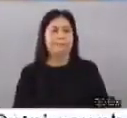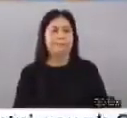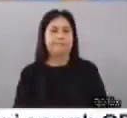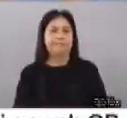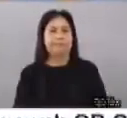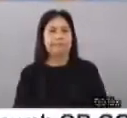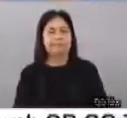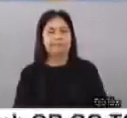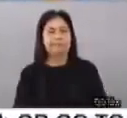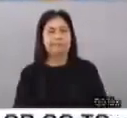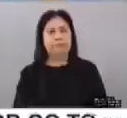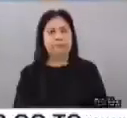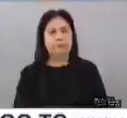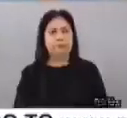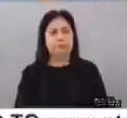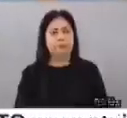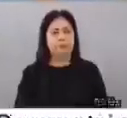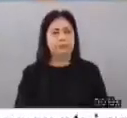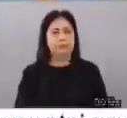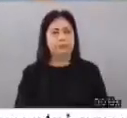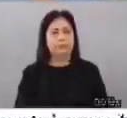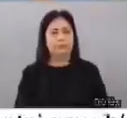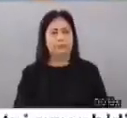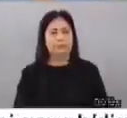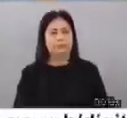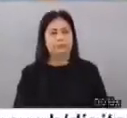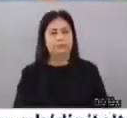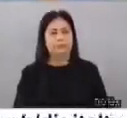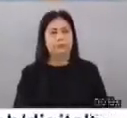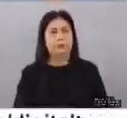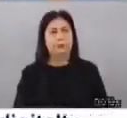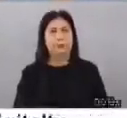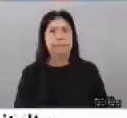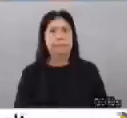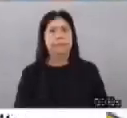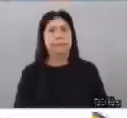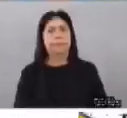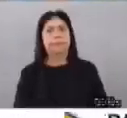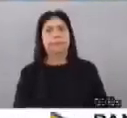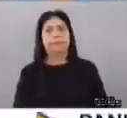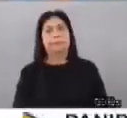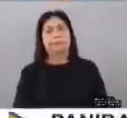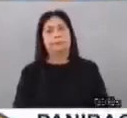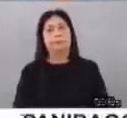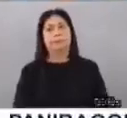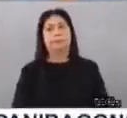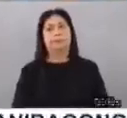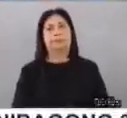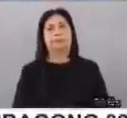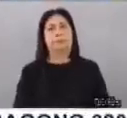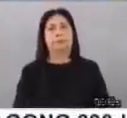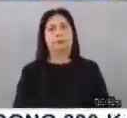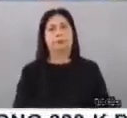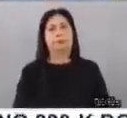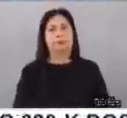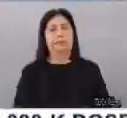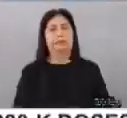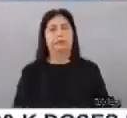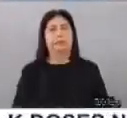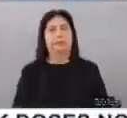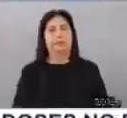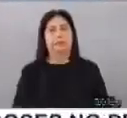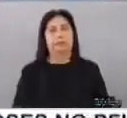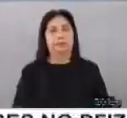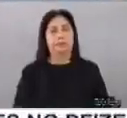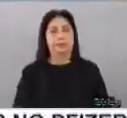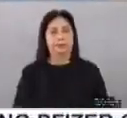Bulacan na bukas 24/7. Layon sa pagbubukas ng naturang pamilihan na matulungan ng ating magigiting na magsasaka, gayon